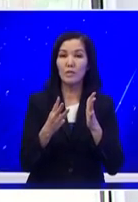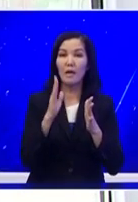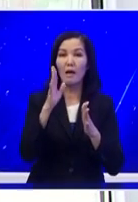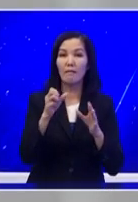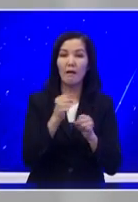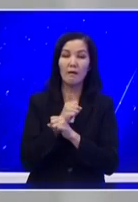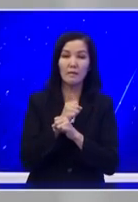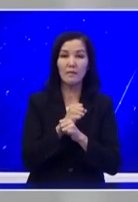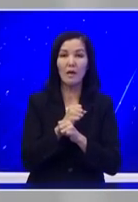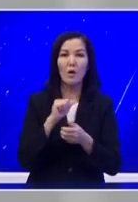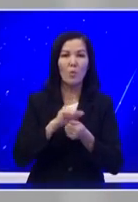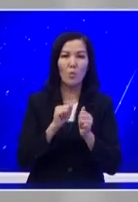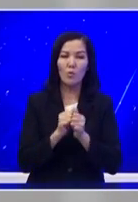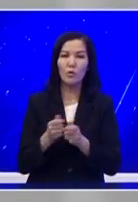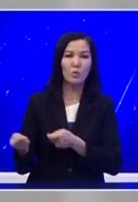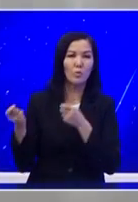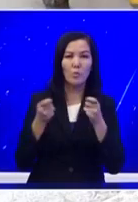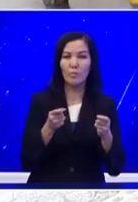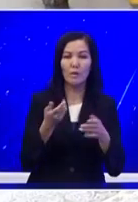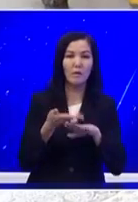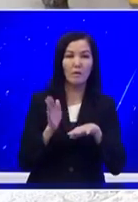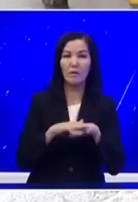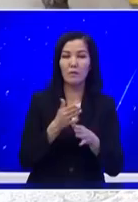отын көмір тасып қиналмайтын болдық деп мәз.